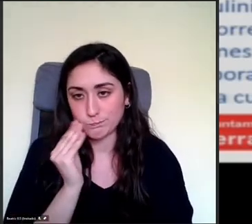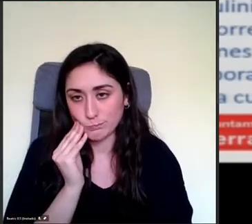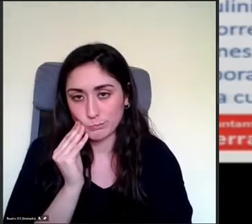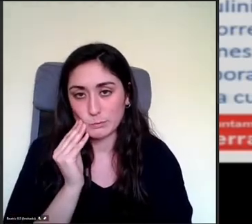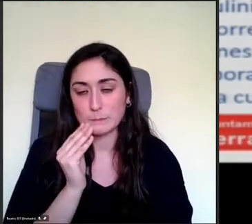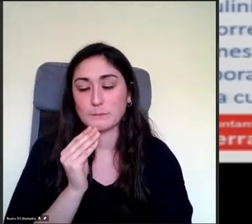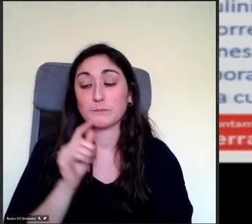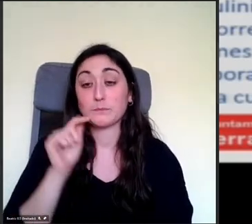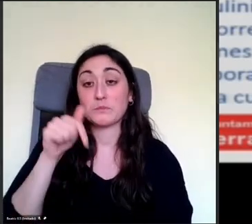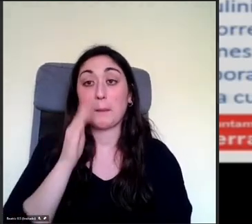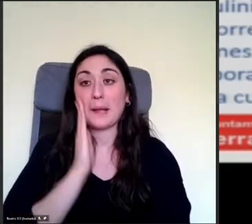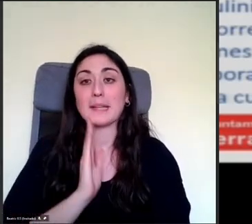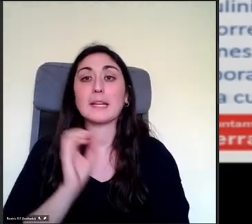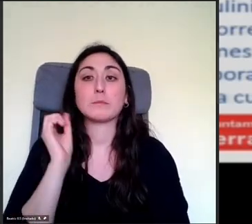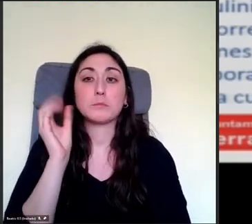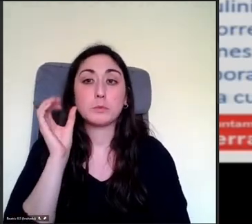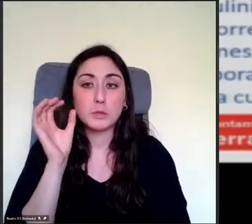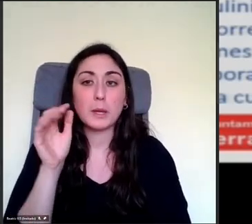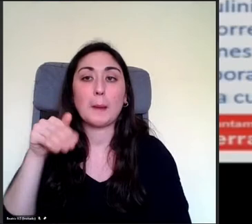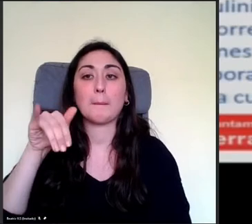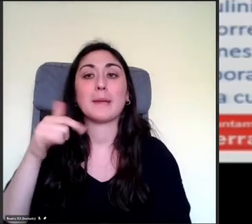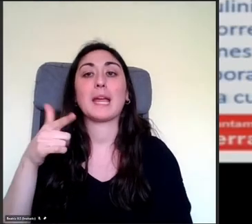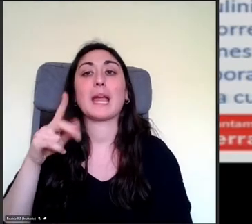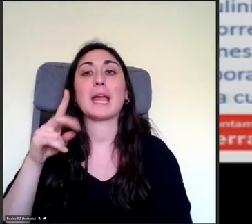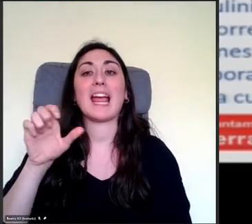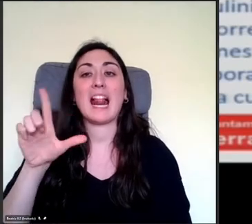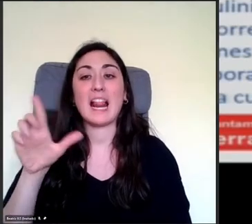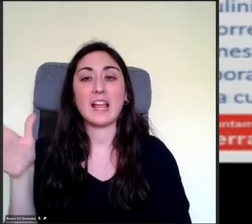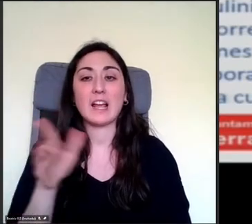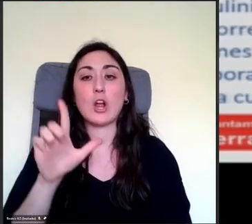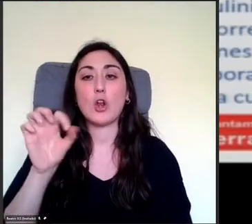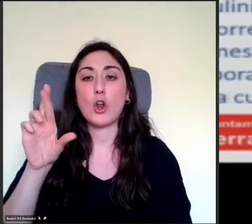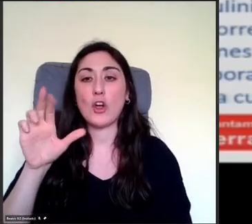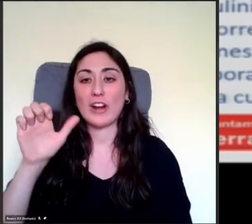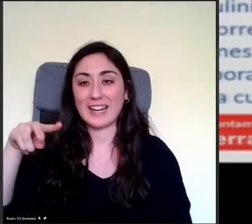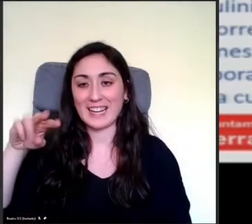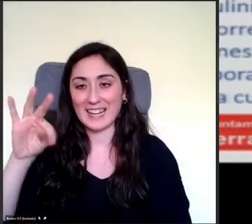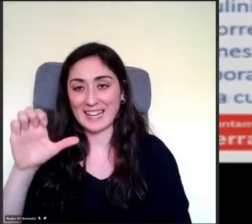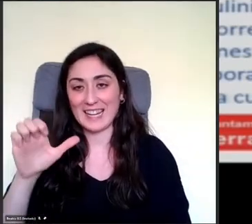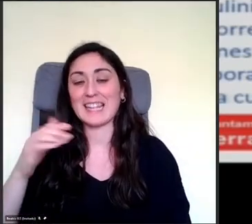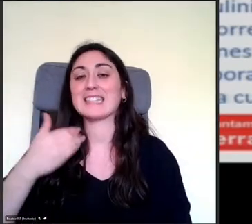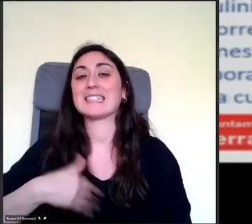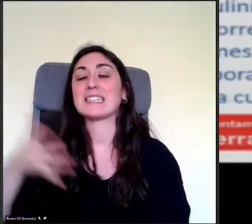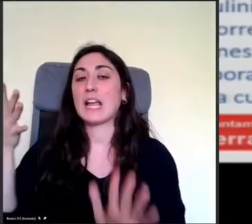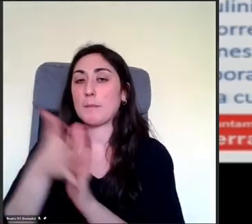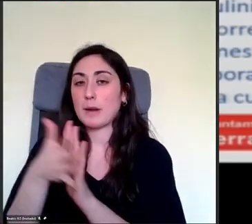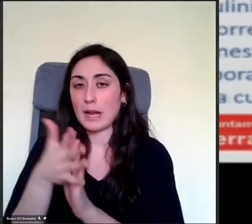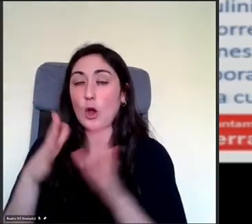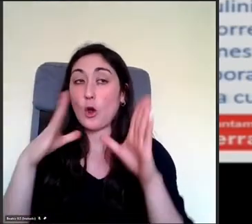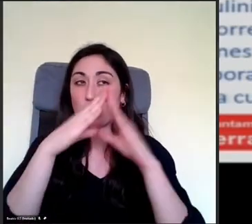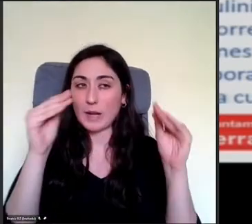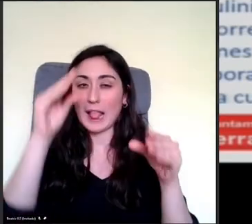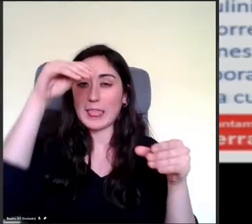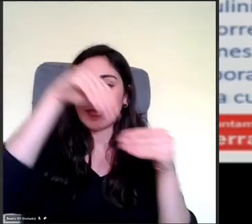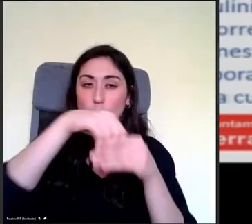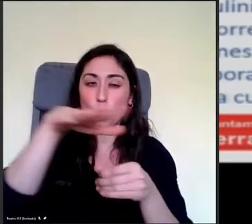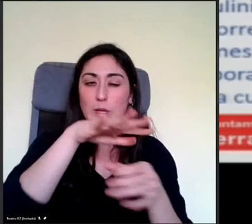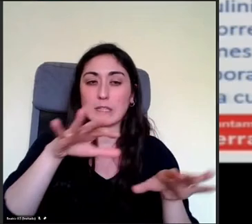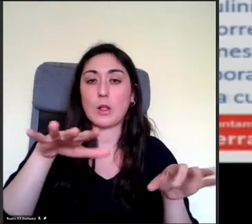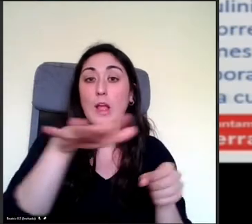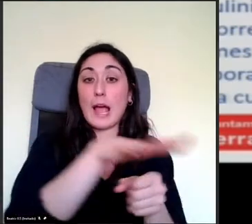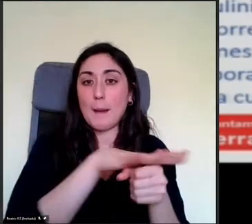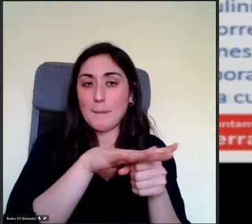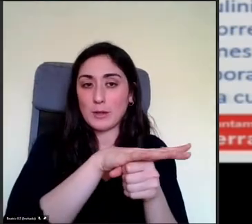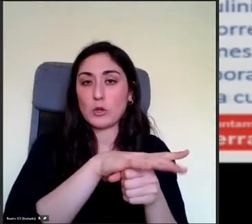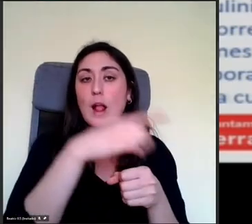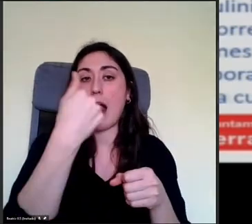professor Miguel Lorente ja ens havia dit com la universitat pot arribar a ser un dels sectors on es dona, i es